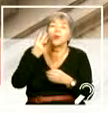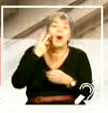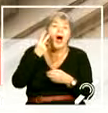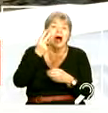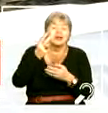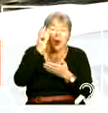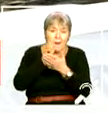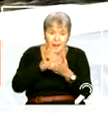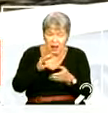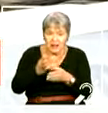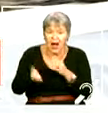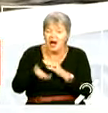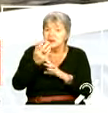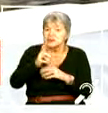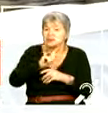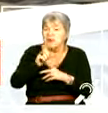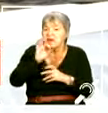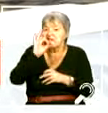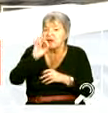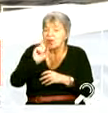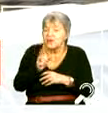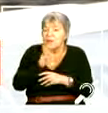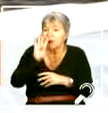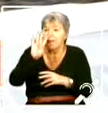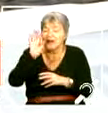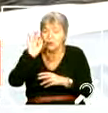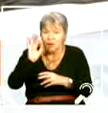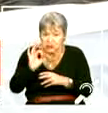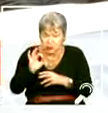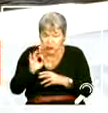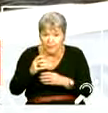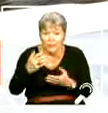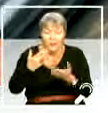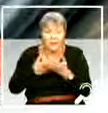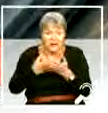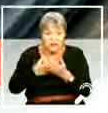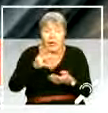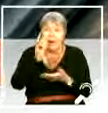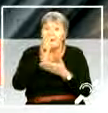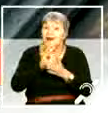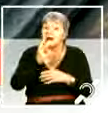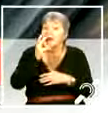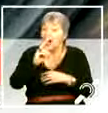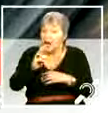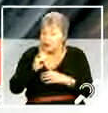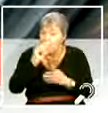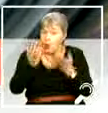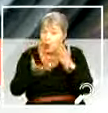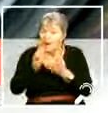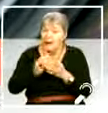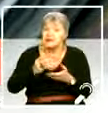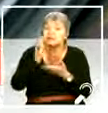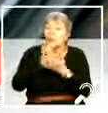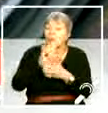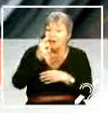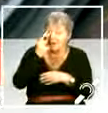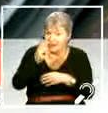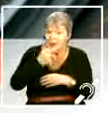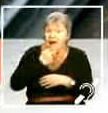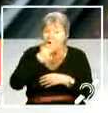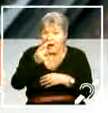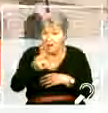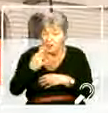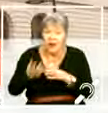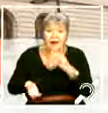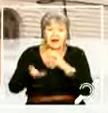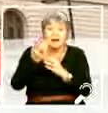crescut cu doar 0,4%. Asta în condițiile în care în trimestrul 2, în comparație cu trimestrul 1, creșterea a fost de peste două